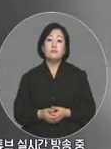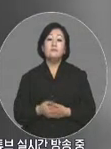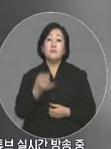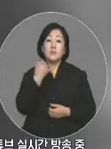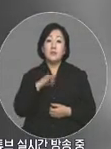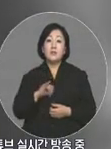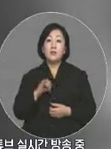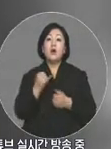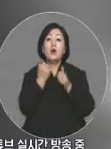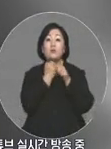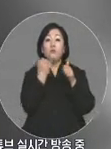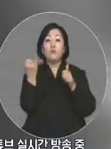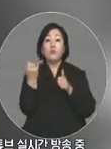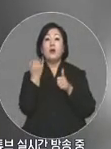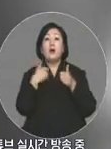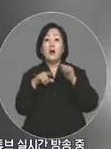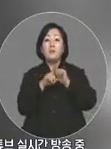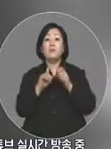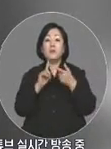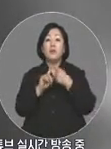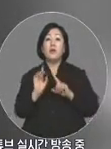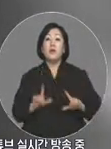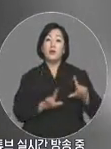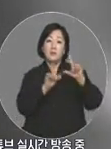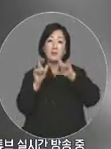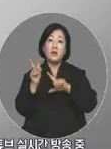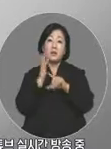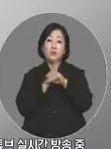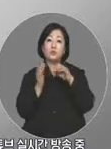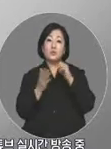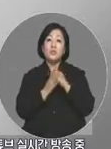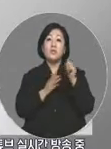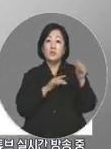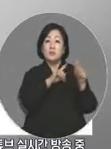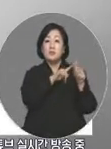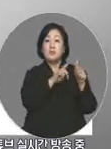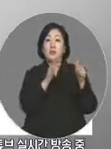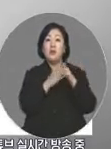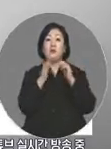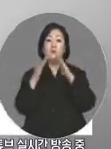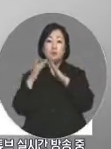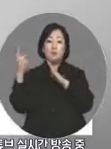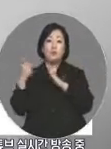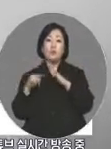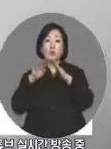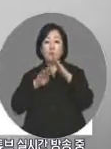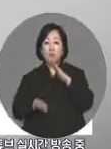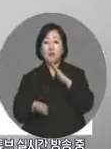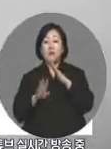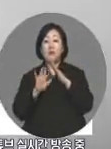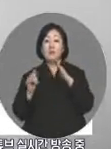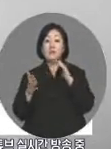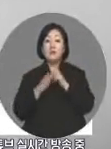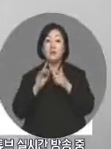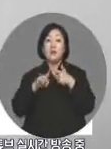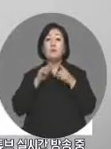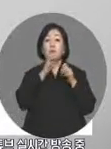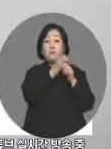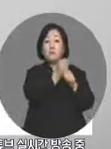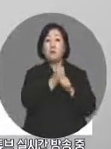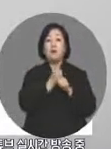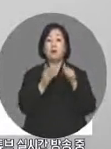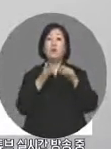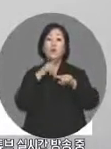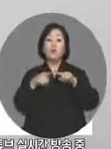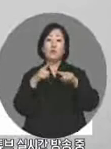자녀와 아내와 함께 다세대 주택에 살고 있는 A씨. 며칠 전 집안까지 들어온 아랫집 남성에게 머리채를 잡히고